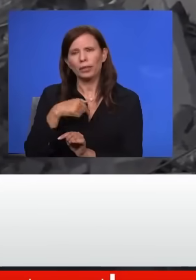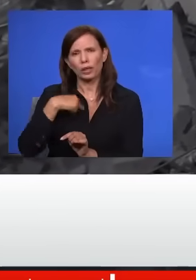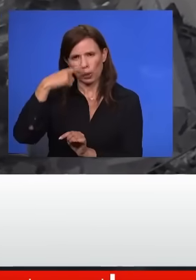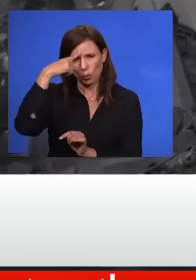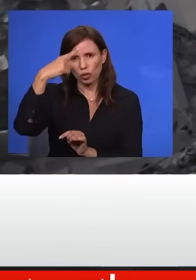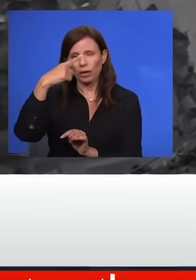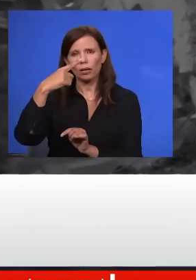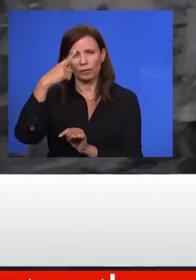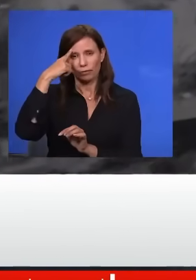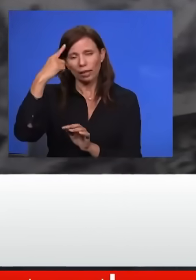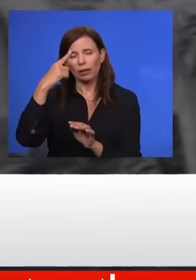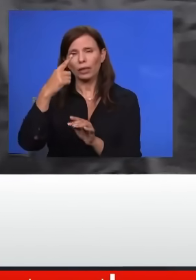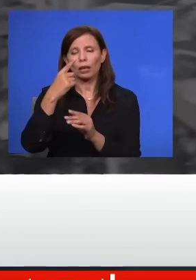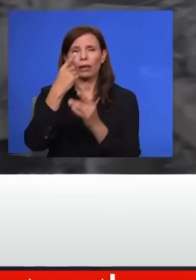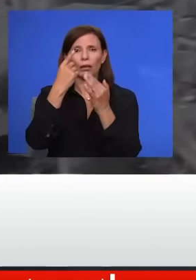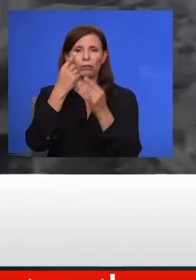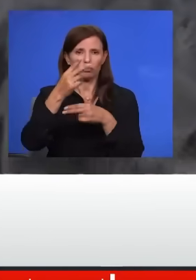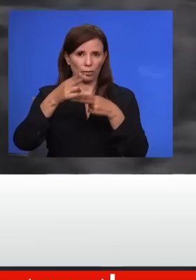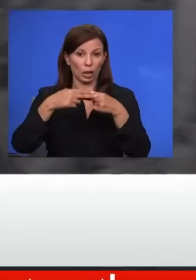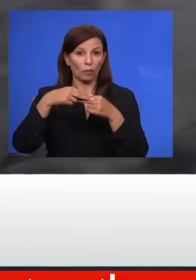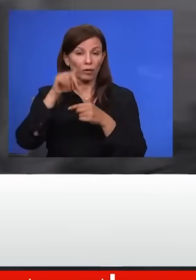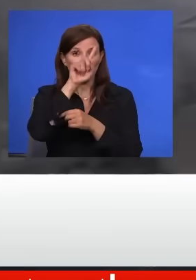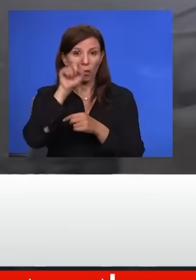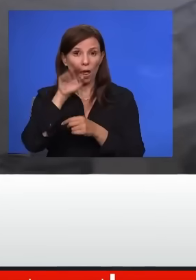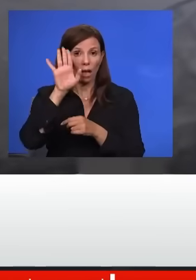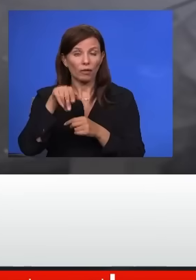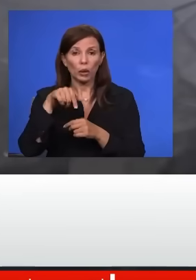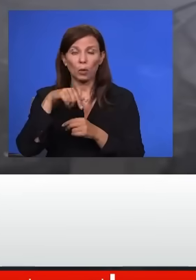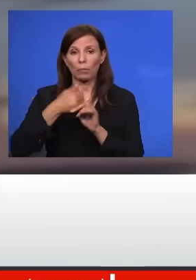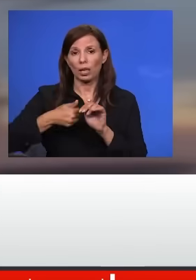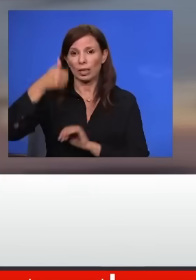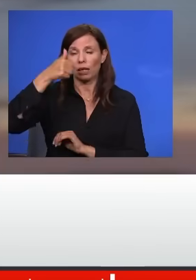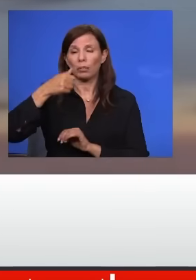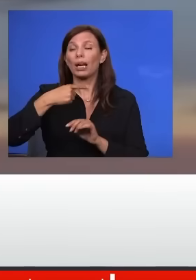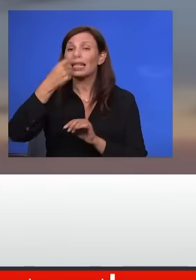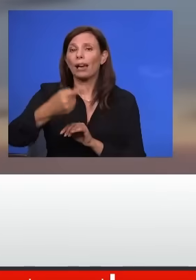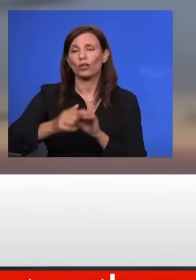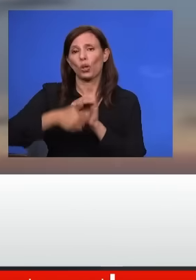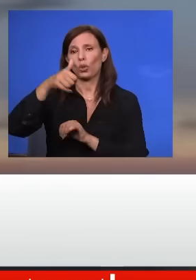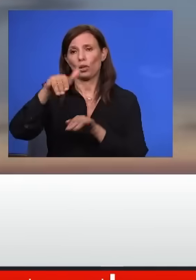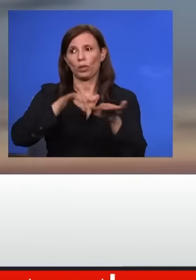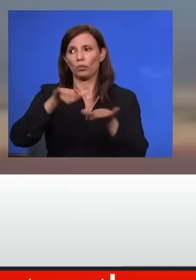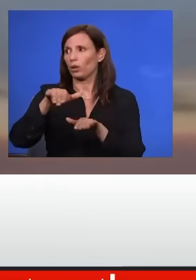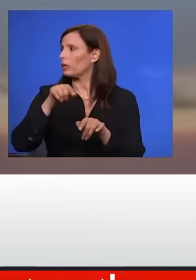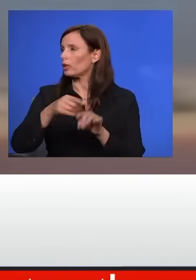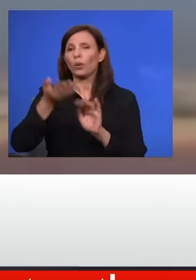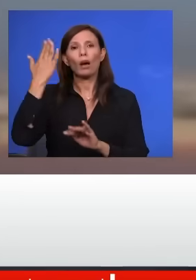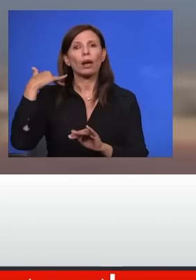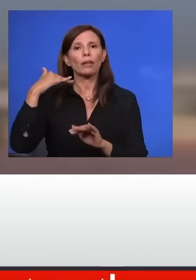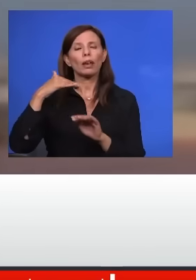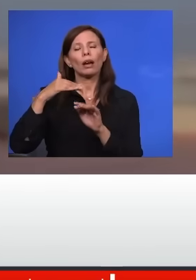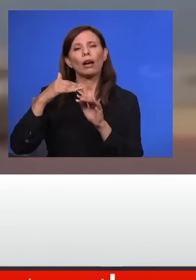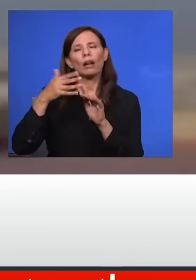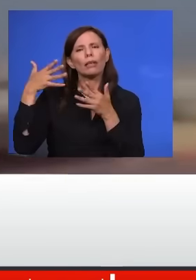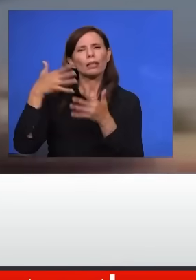אולי אפילו בהצהרה של ראש הממשלה, אבל זו הייתה התקיפה הכי משמעותית